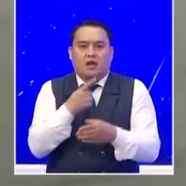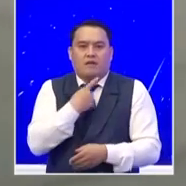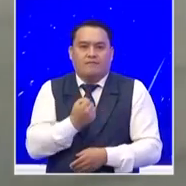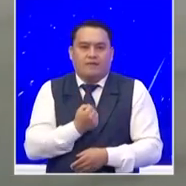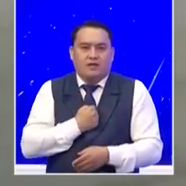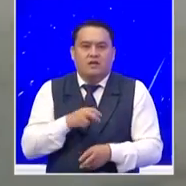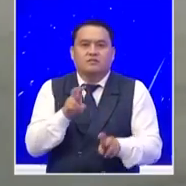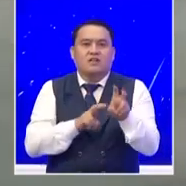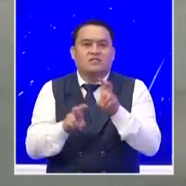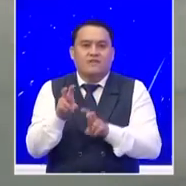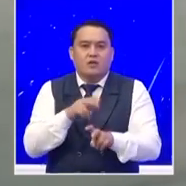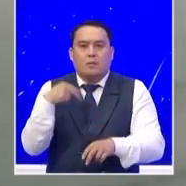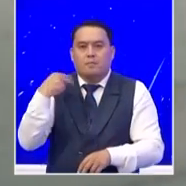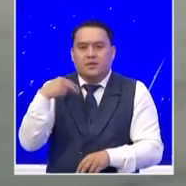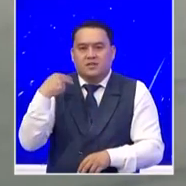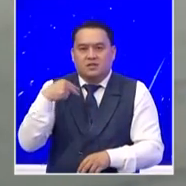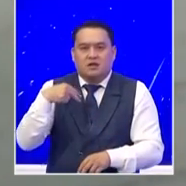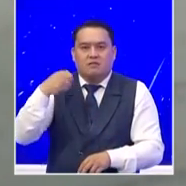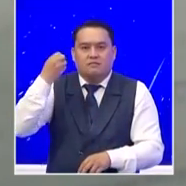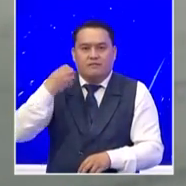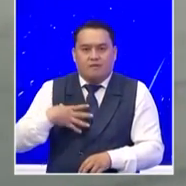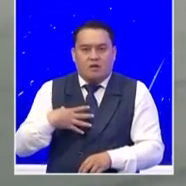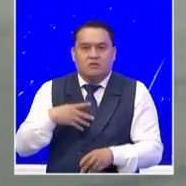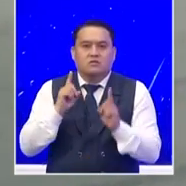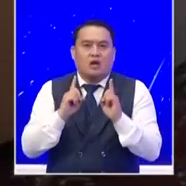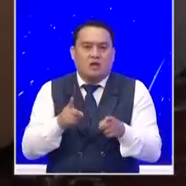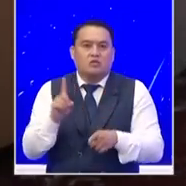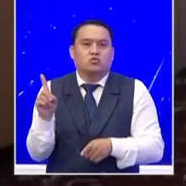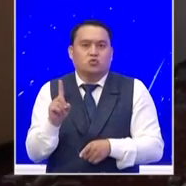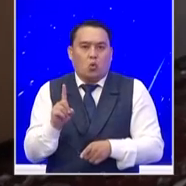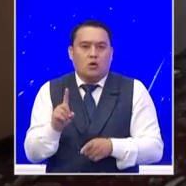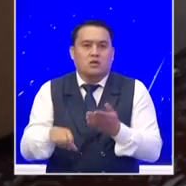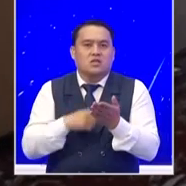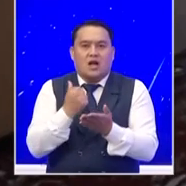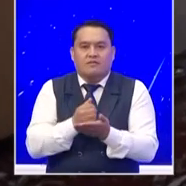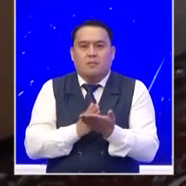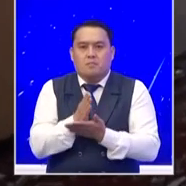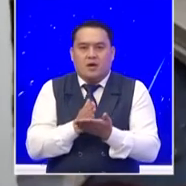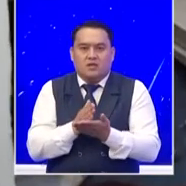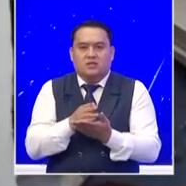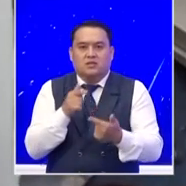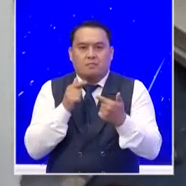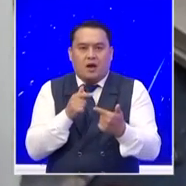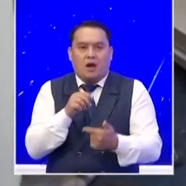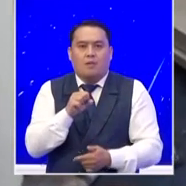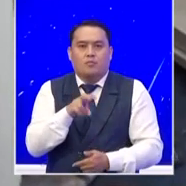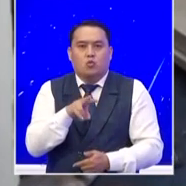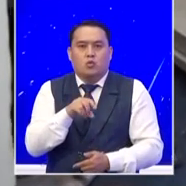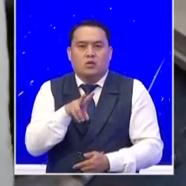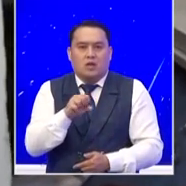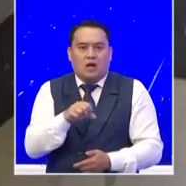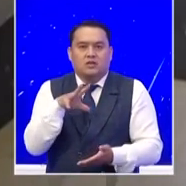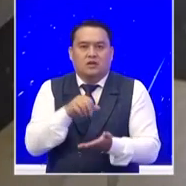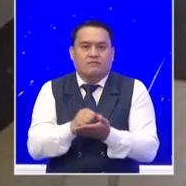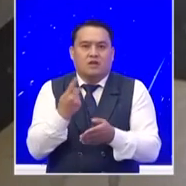разведки. Накануне президент Афганистана Ашраф Гани согласился с тем, чтобы его главный политический соперник Абдулла Абдулла